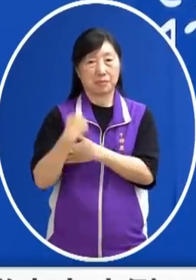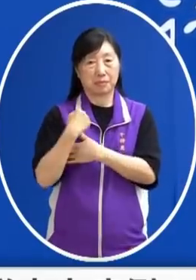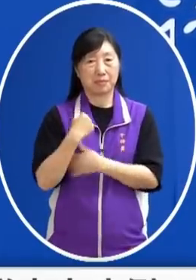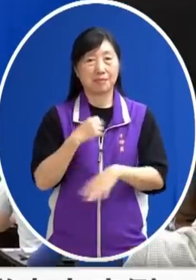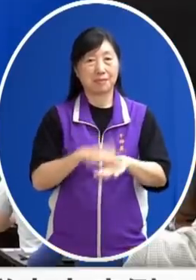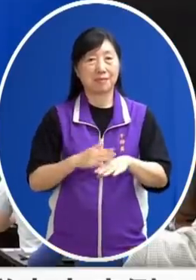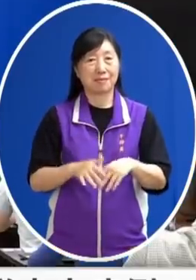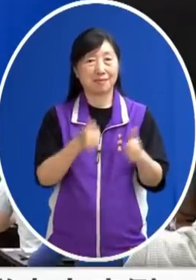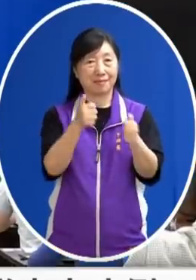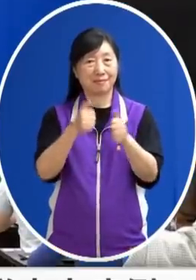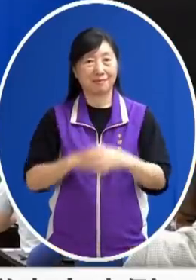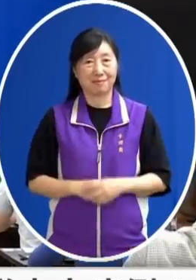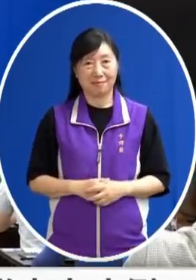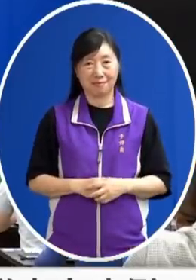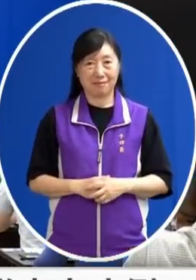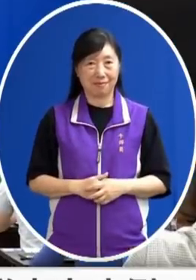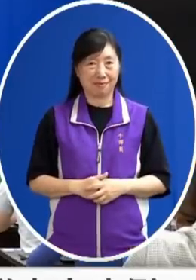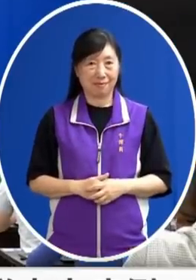大家。